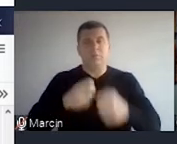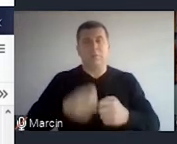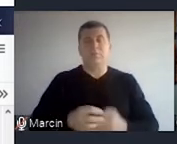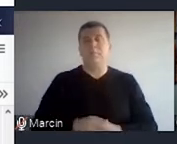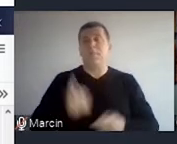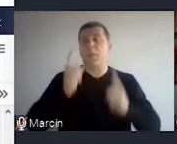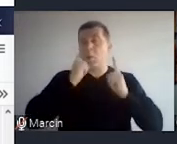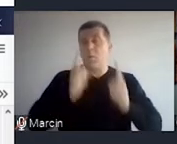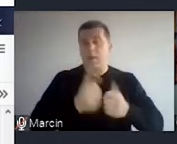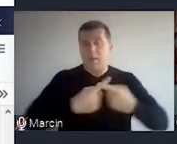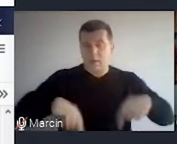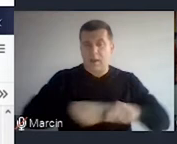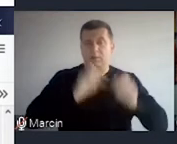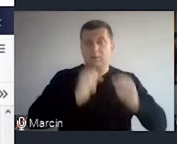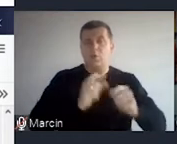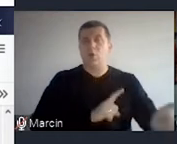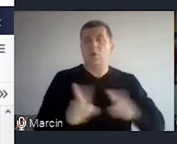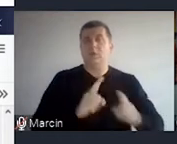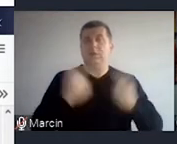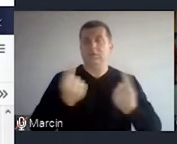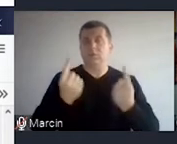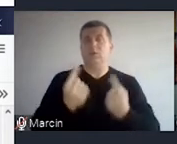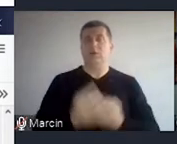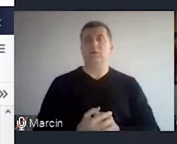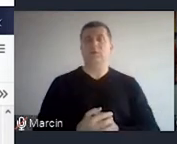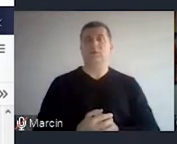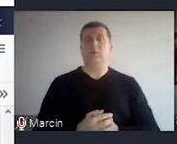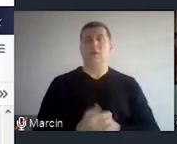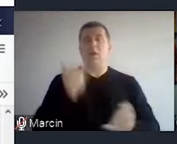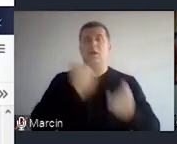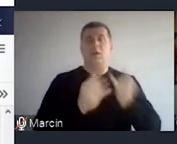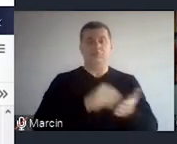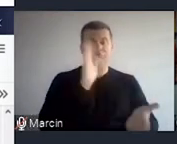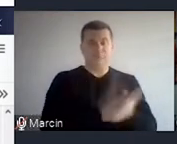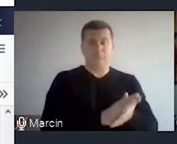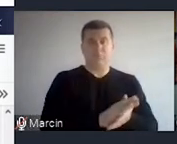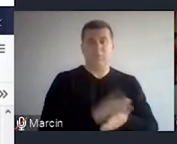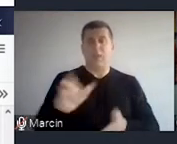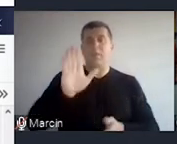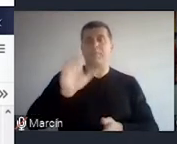uwaga, zrealizowanie działań oznacza również sytuację, w której jeśli zapisano, że